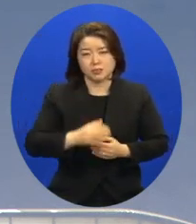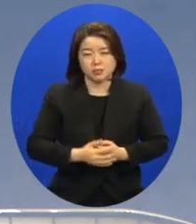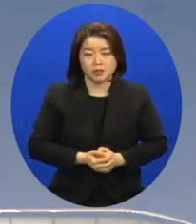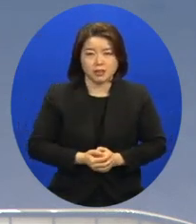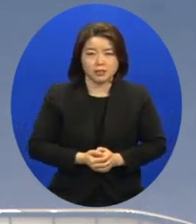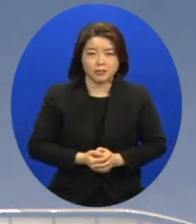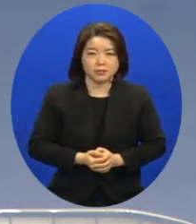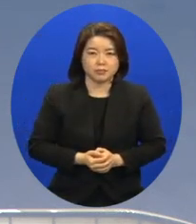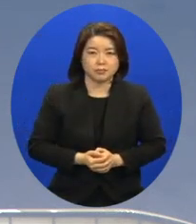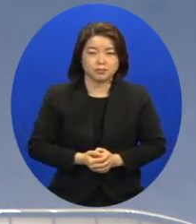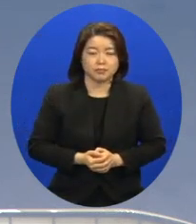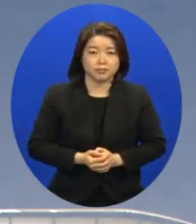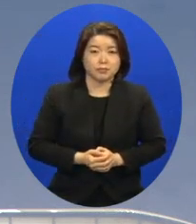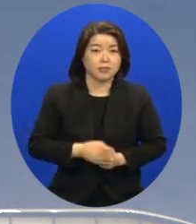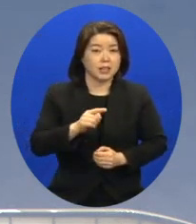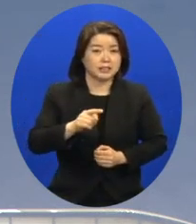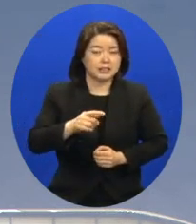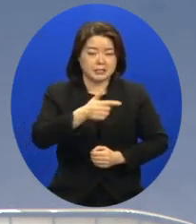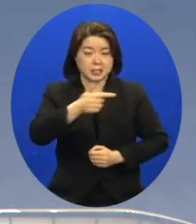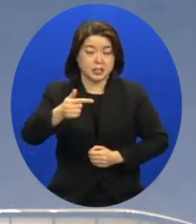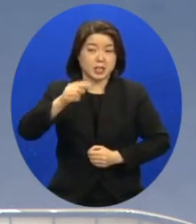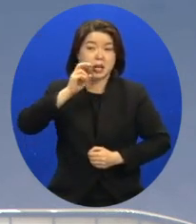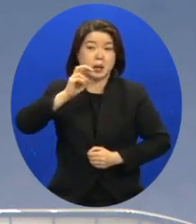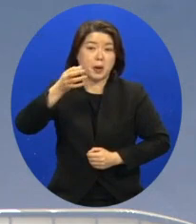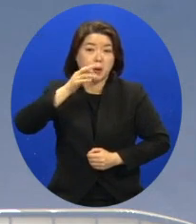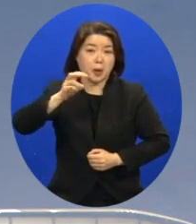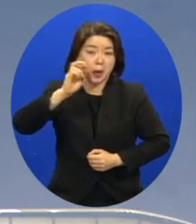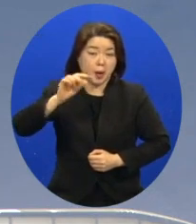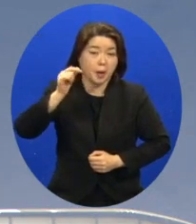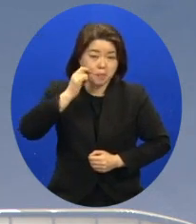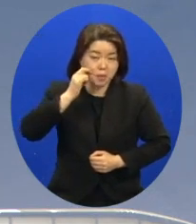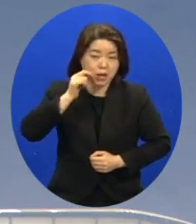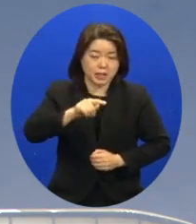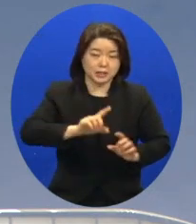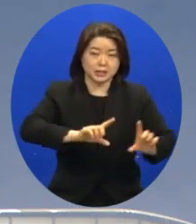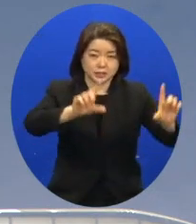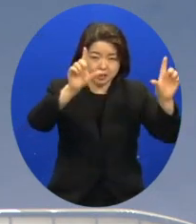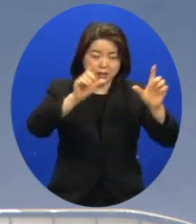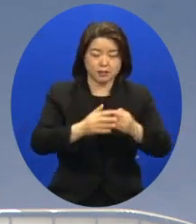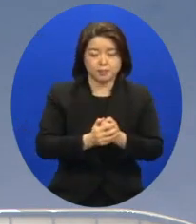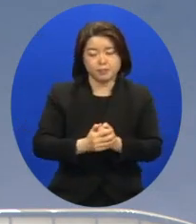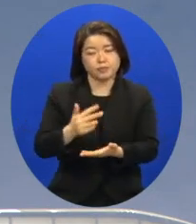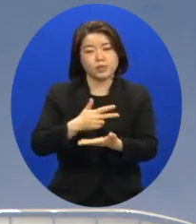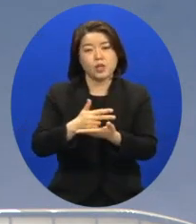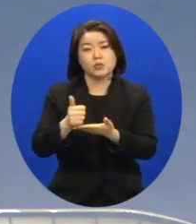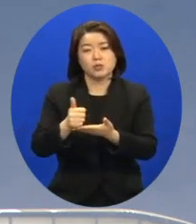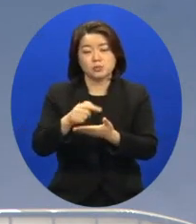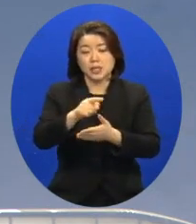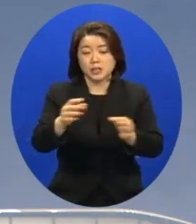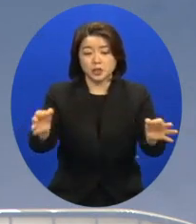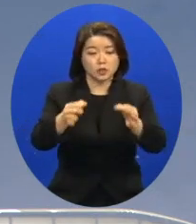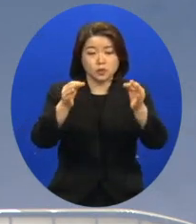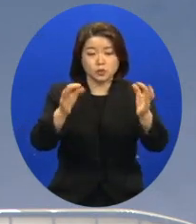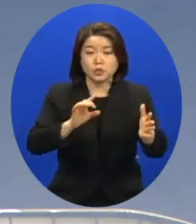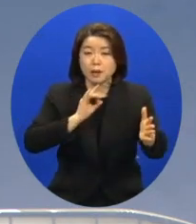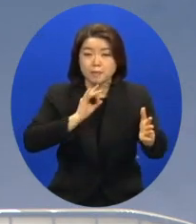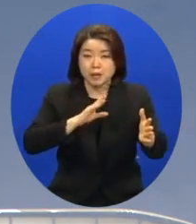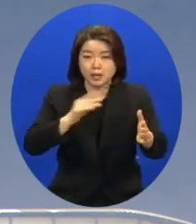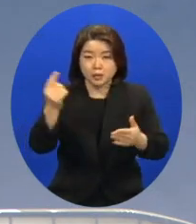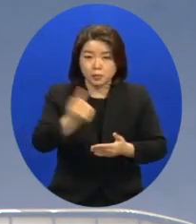여러분, 그 소리 내어서 찬송하지 못하던 그날 주님이 그 순간에